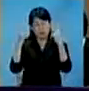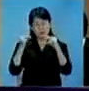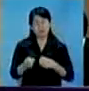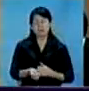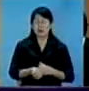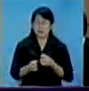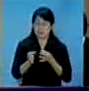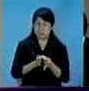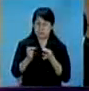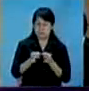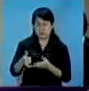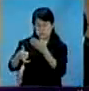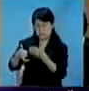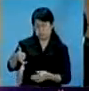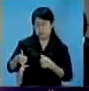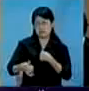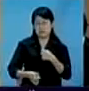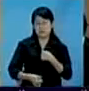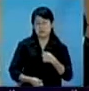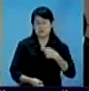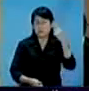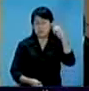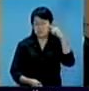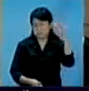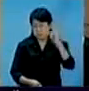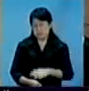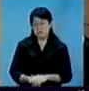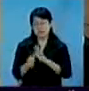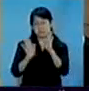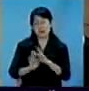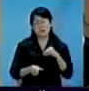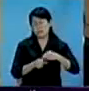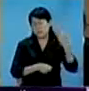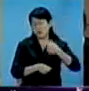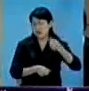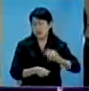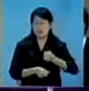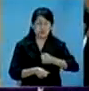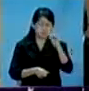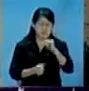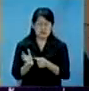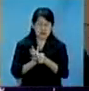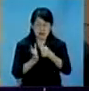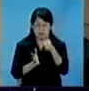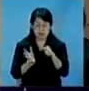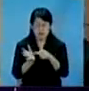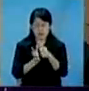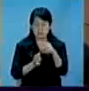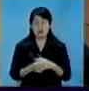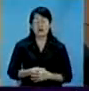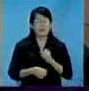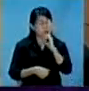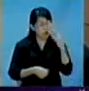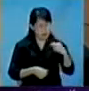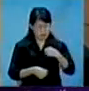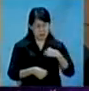มมีกมลสันดานอย่างไรผมก็บอกว่าผมแตกต่างกับท่านกมลสันดานของผม